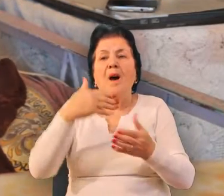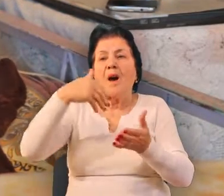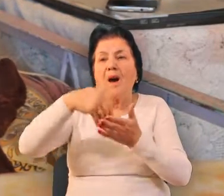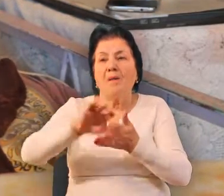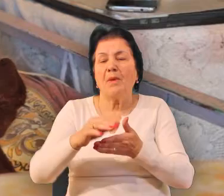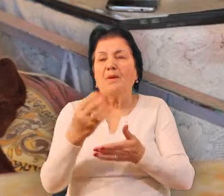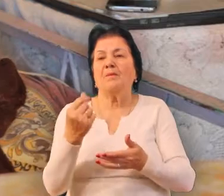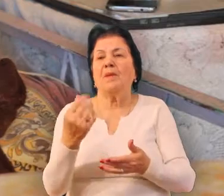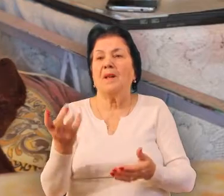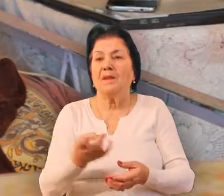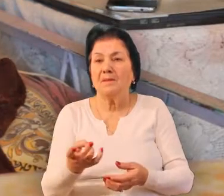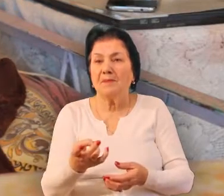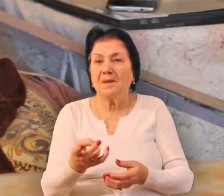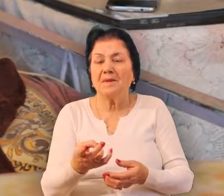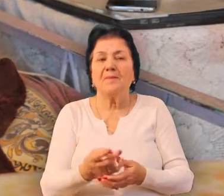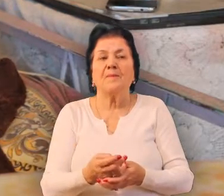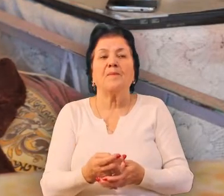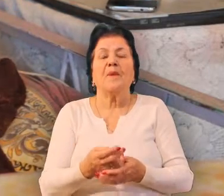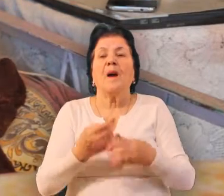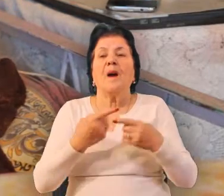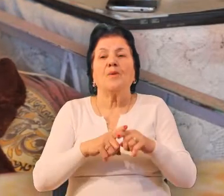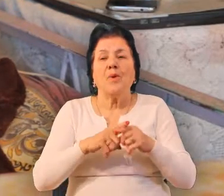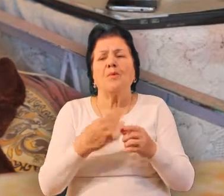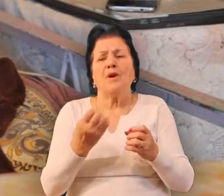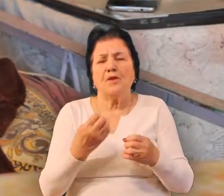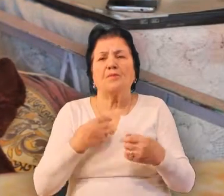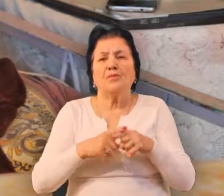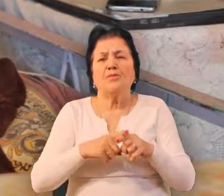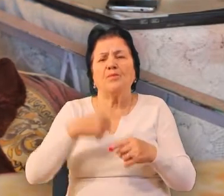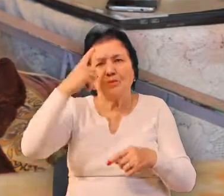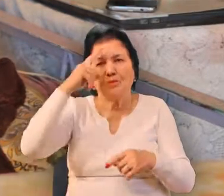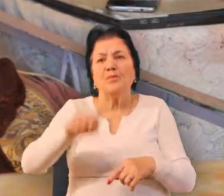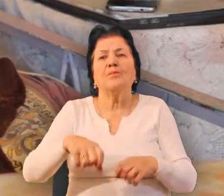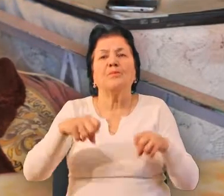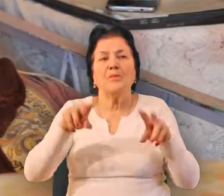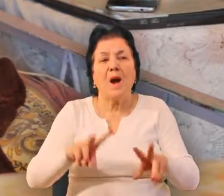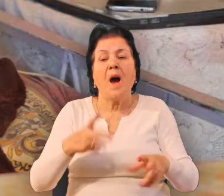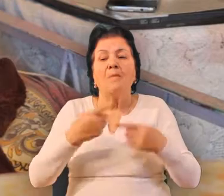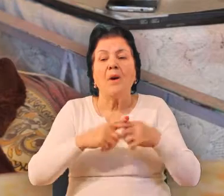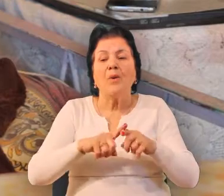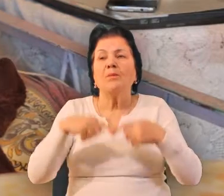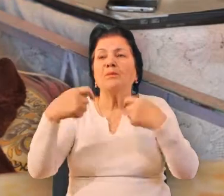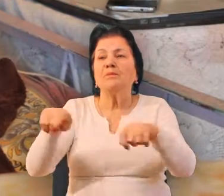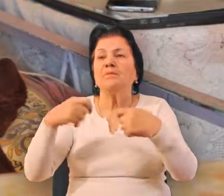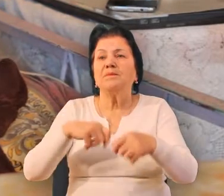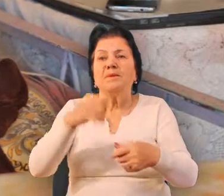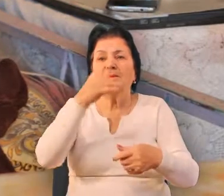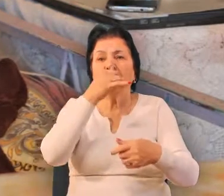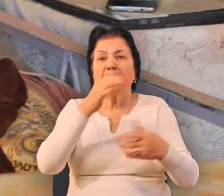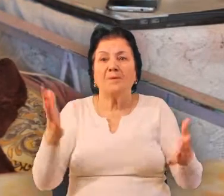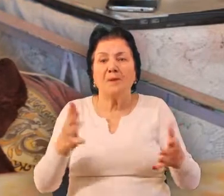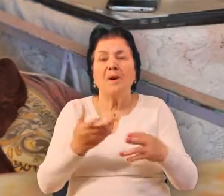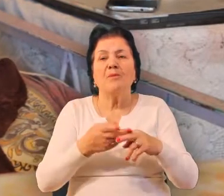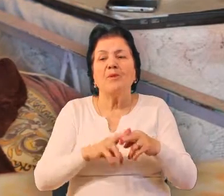onun ipini deyim də, almaq üçün vəsait lazımdır. Toxumağı yenə də toxuyuram. O toxuduqlarımı